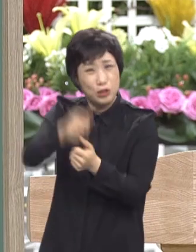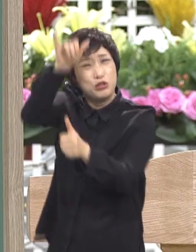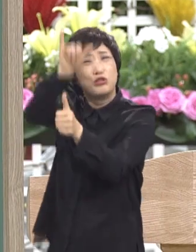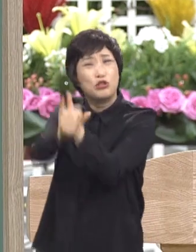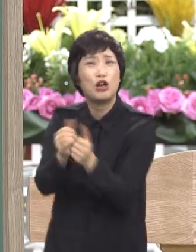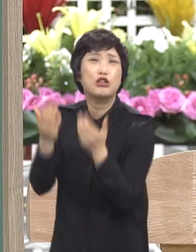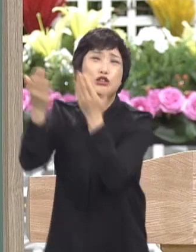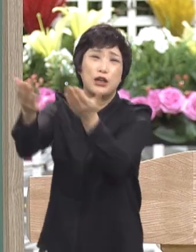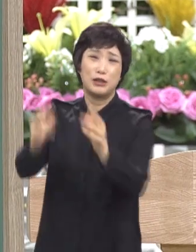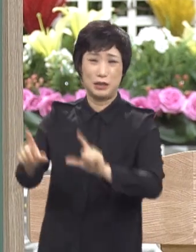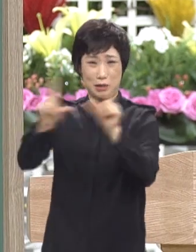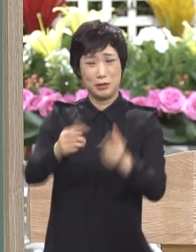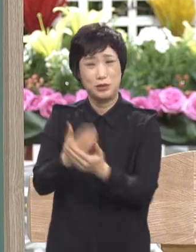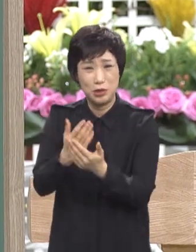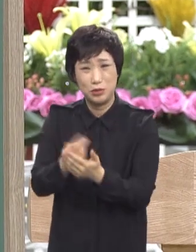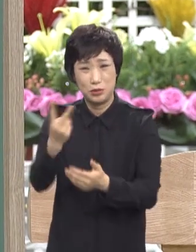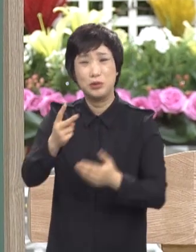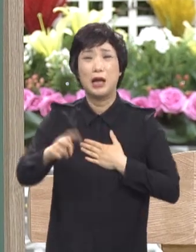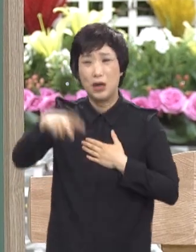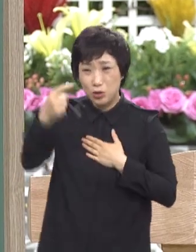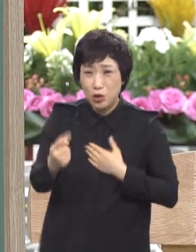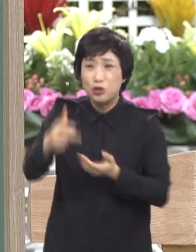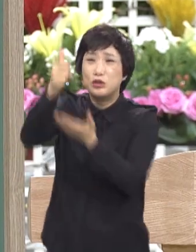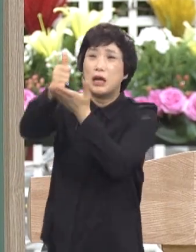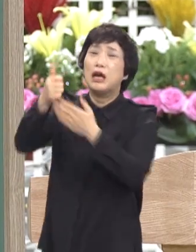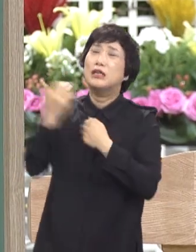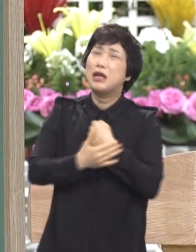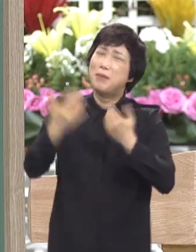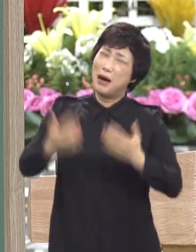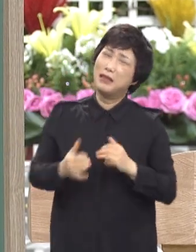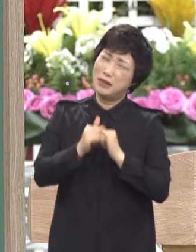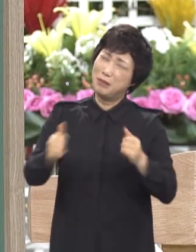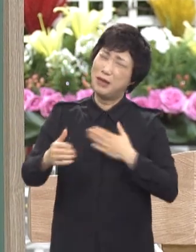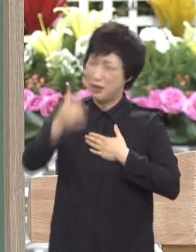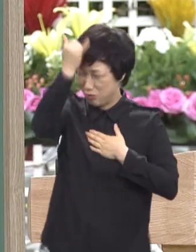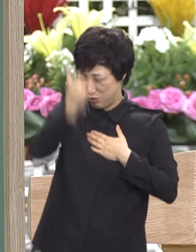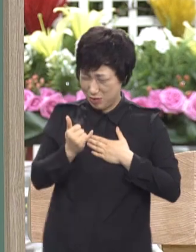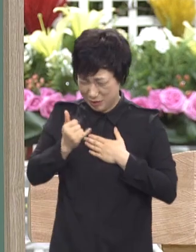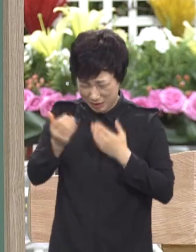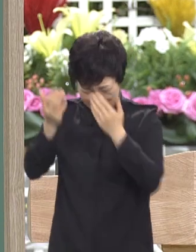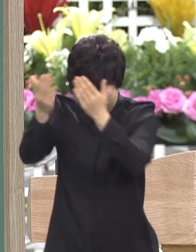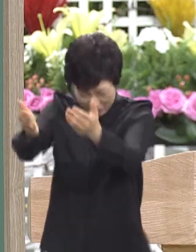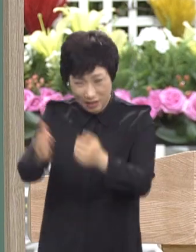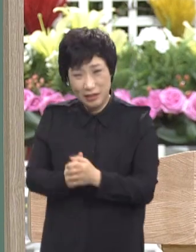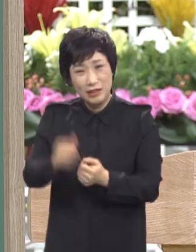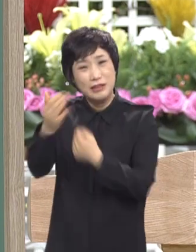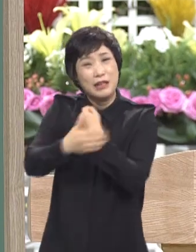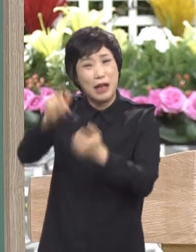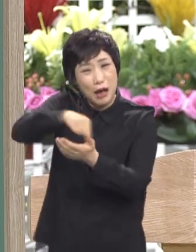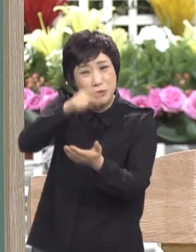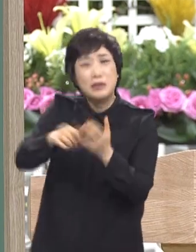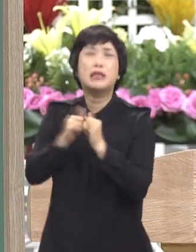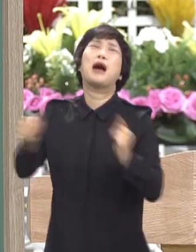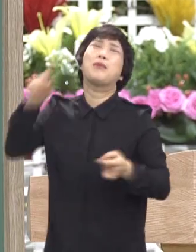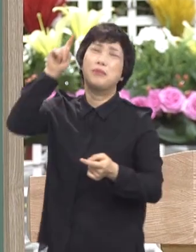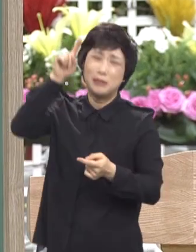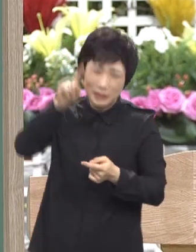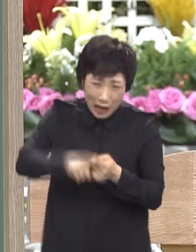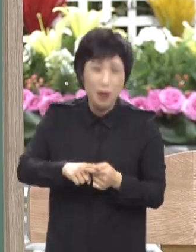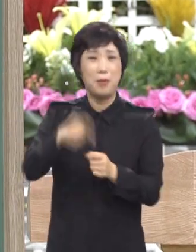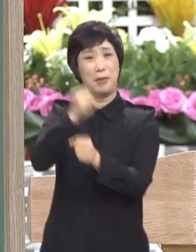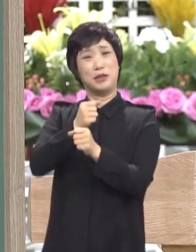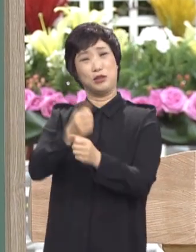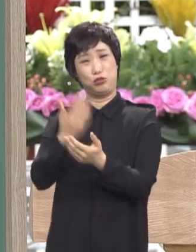하시고, 나도 주 앞에 은혜 받은 윤리를 갚는, 은혜를 갚는 사람다운 사람 되게